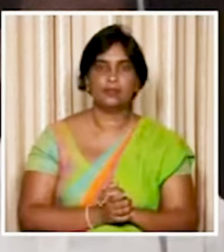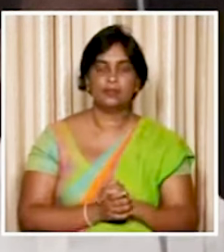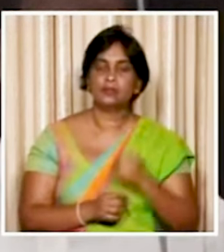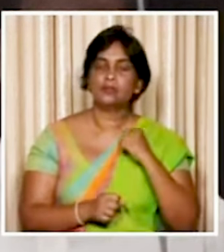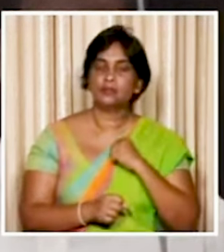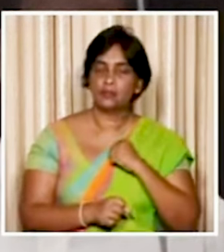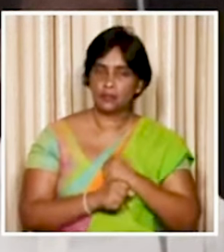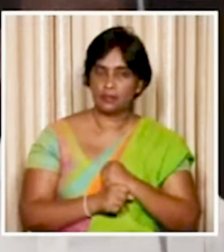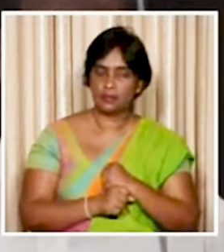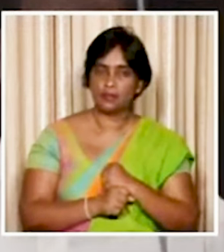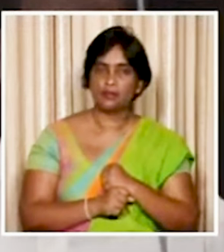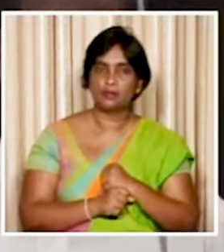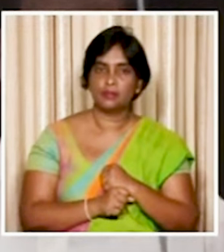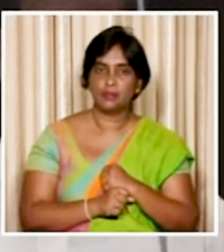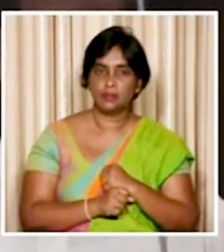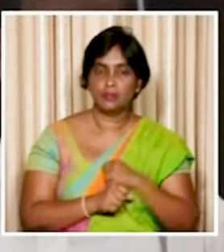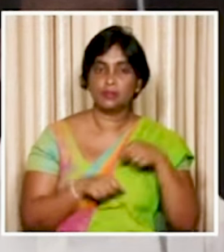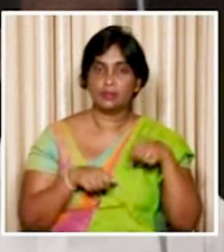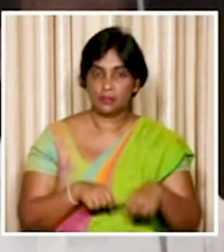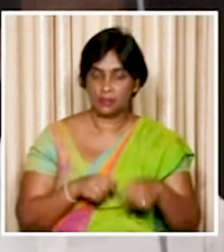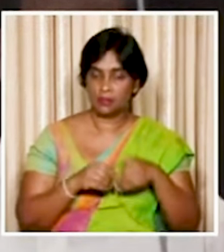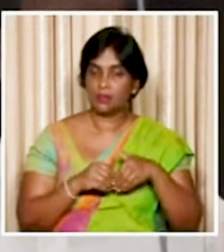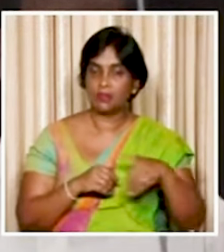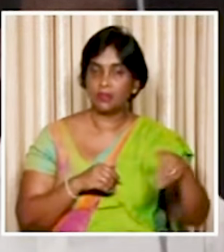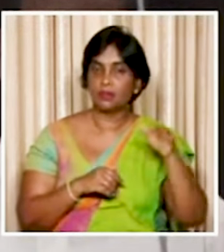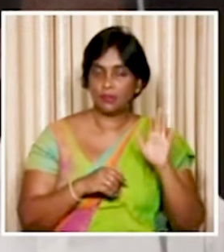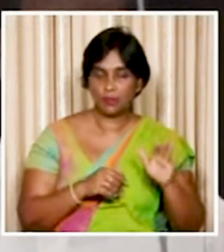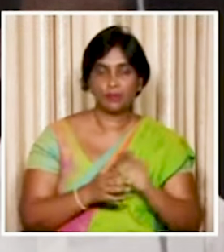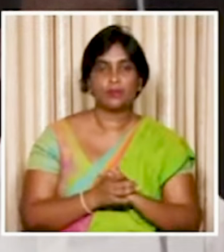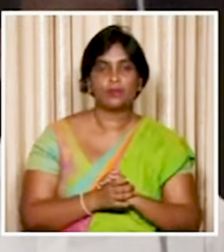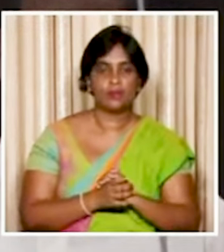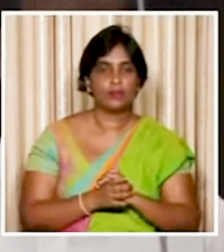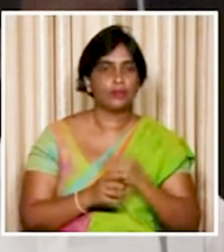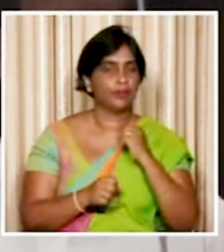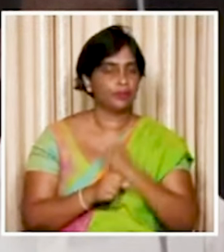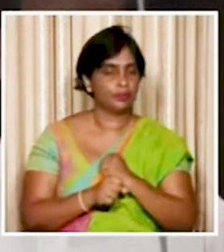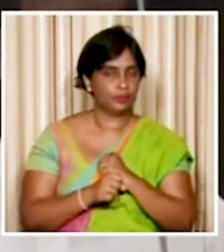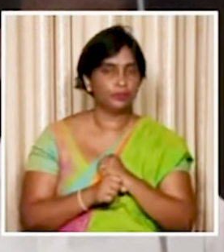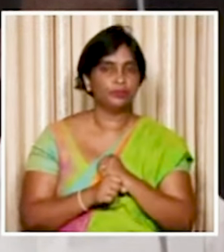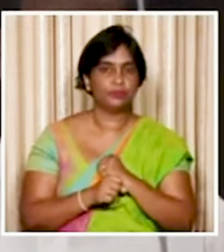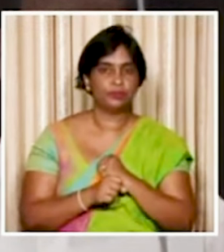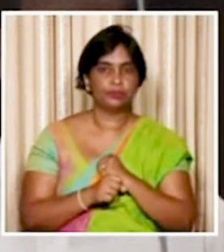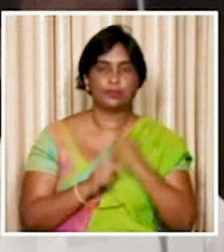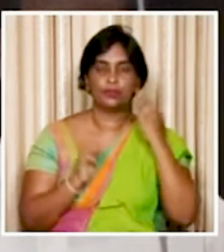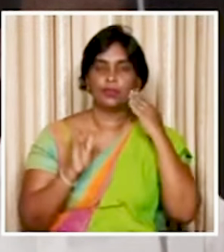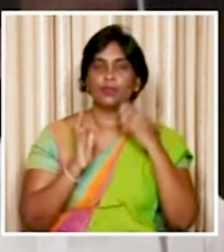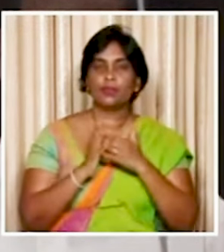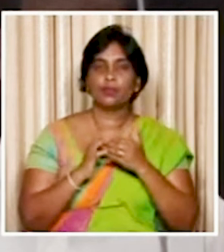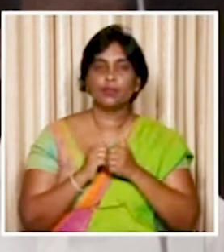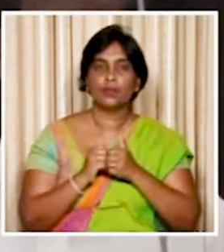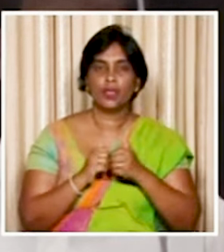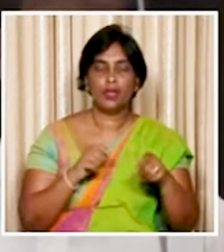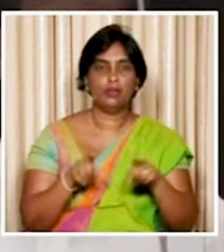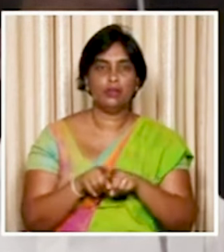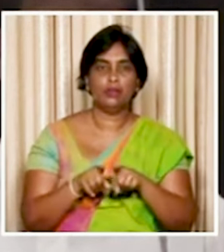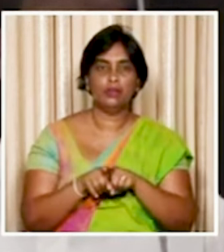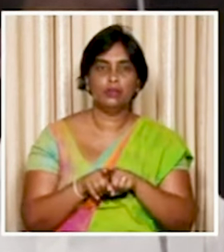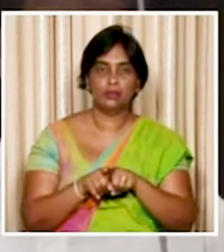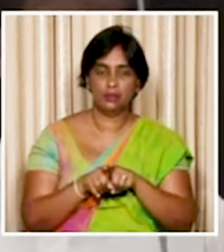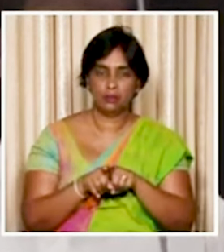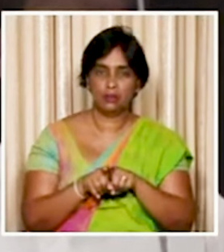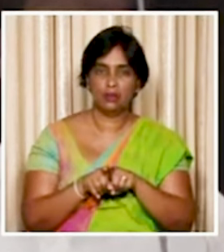கூட ஆளுங்கட்சியில் குற்றம் இழைத்தவர்களாக நீதிமன்றத்தால் பெயர்